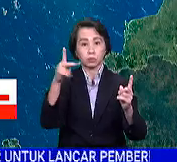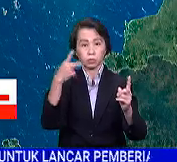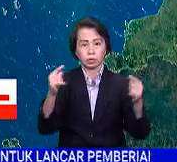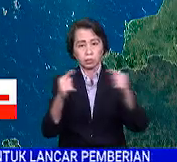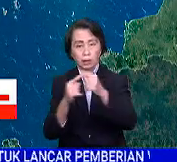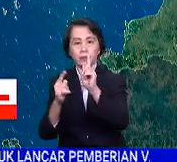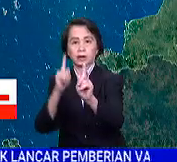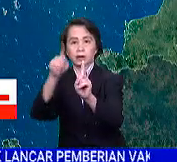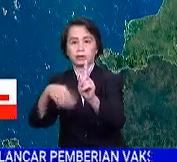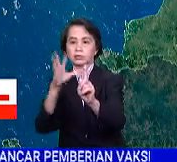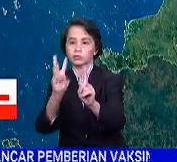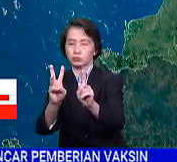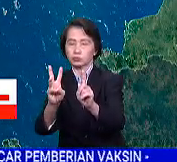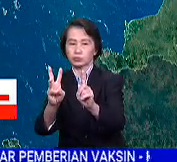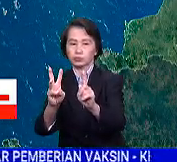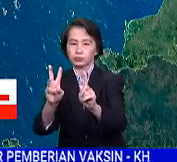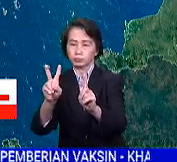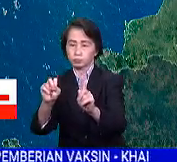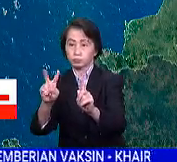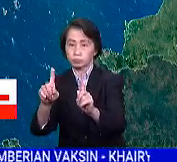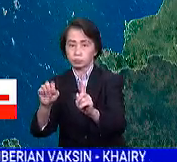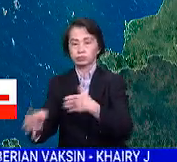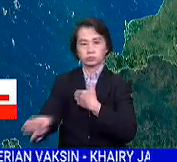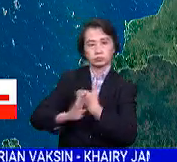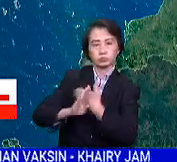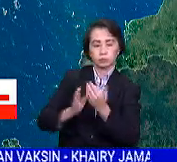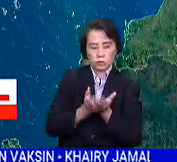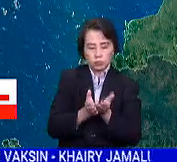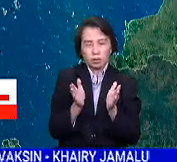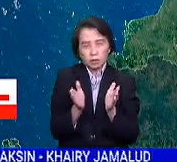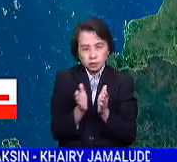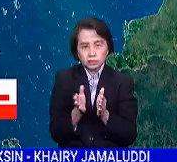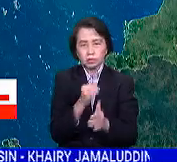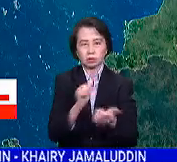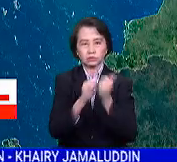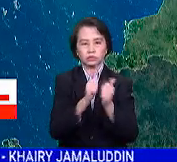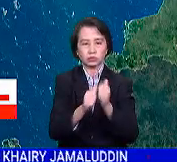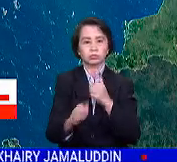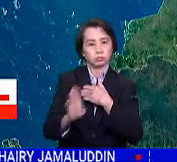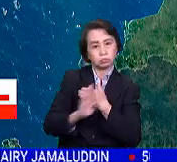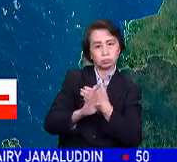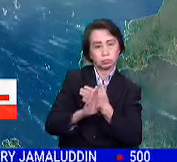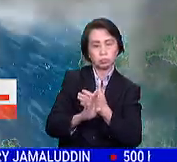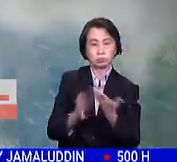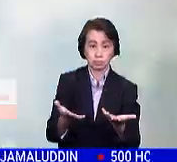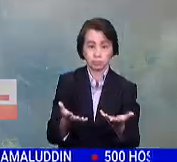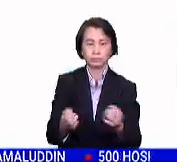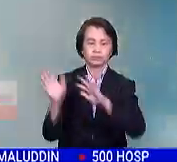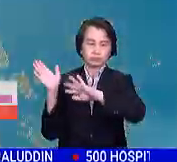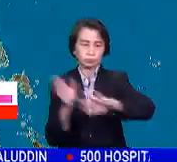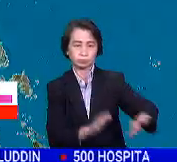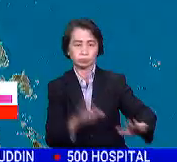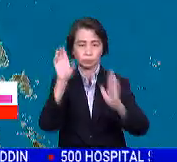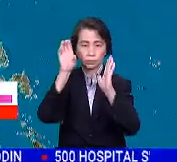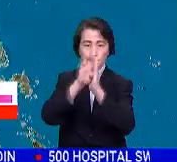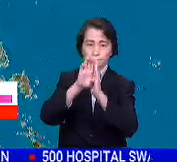sehingga 1 Jun 2021 yang mana ianya adalah berbahaya kepada bot-bot kecil serta sukan dan nerkis laut. Baiklah, seterusnya kita akan beralih